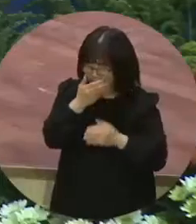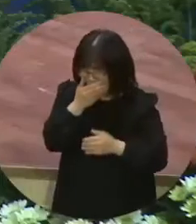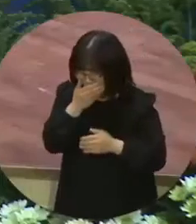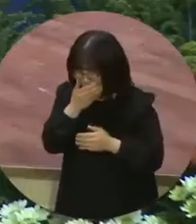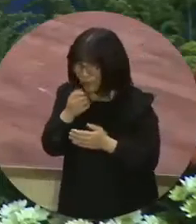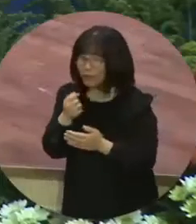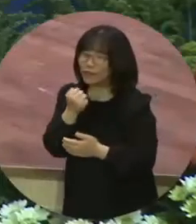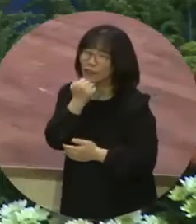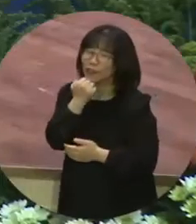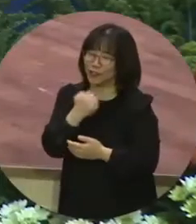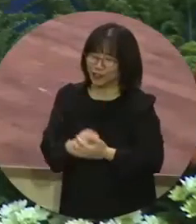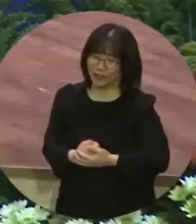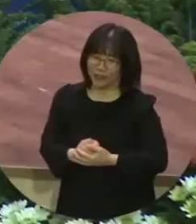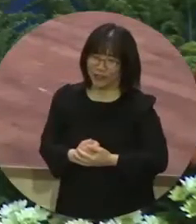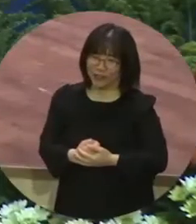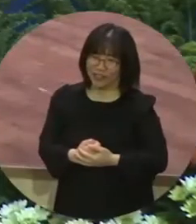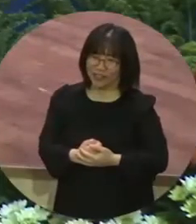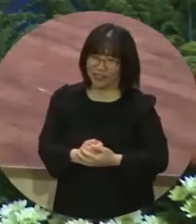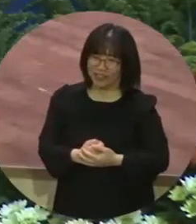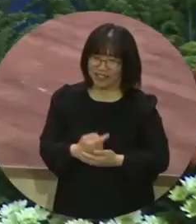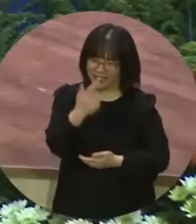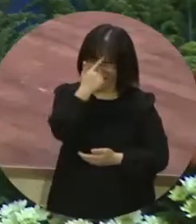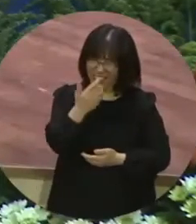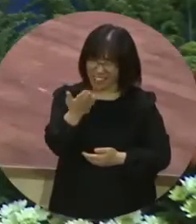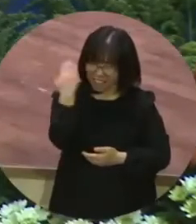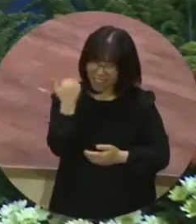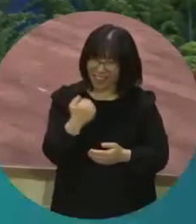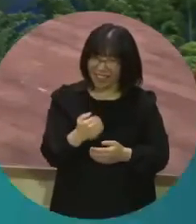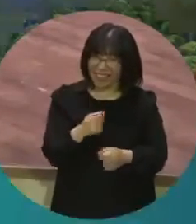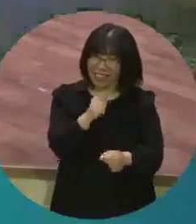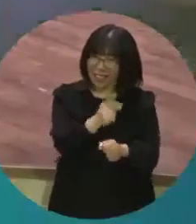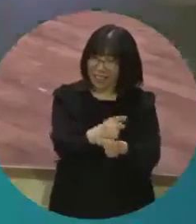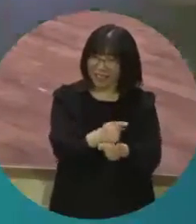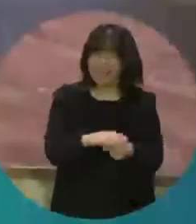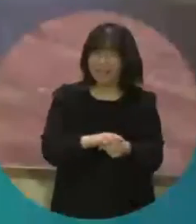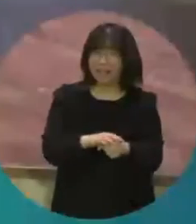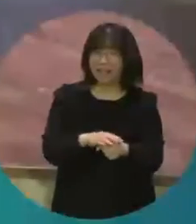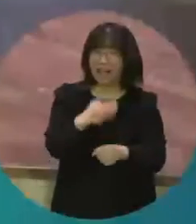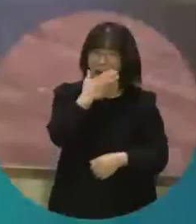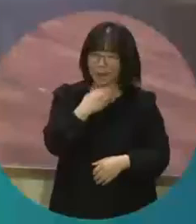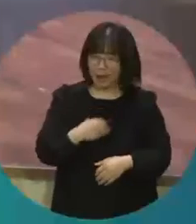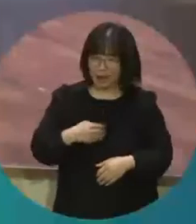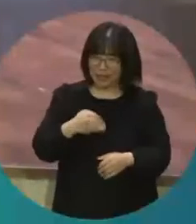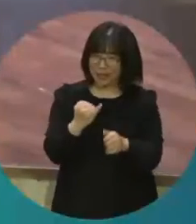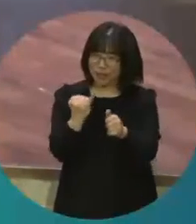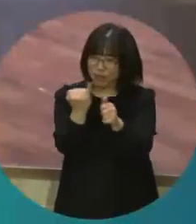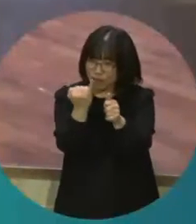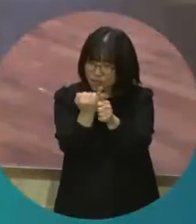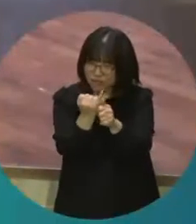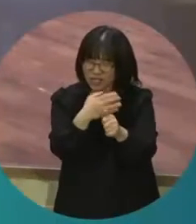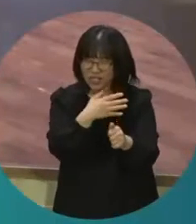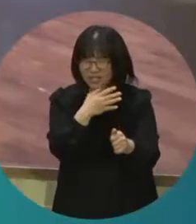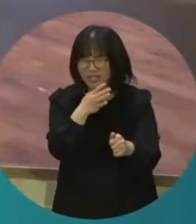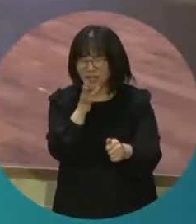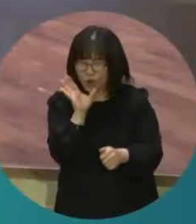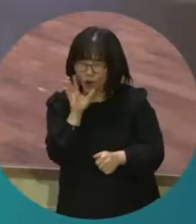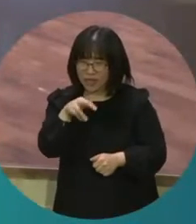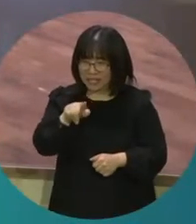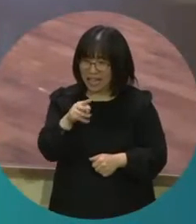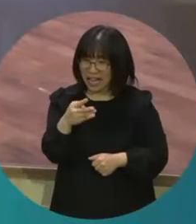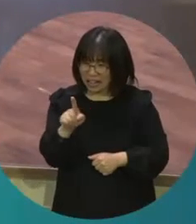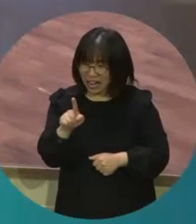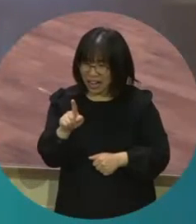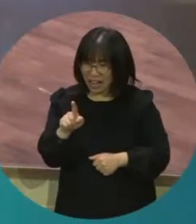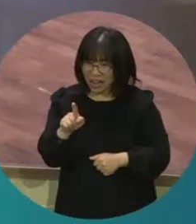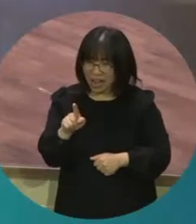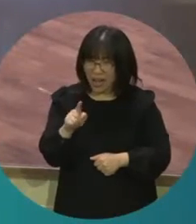그 반응이 뭐냐? 한번 보세요. 아브라함과 사라는 나이가 많아 늙었고 사라에게는 여성의